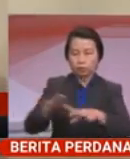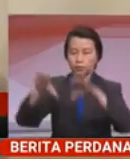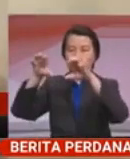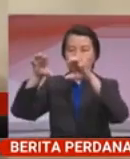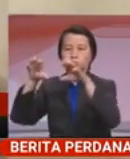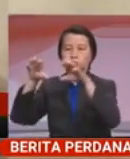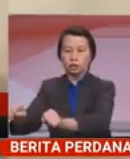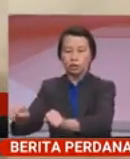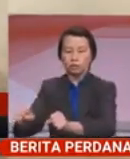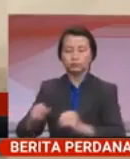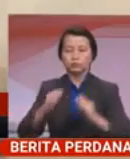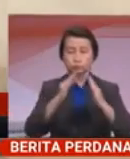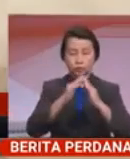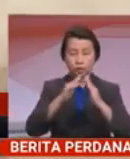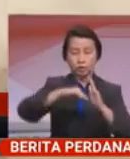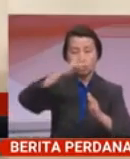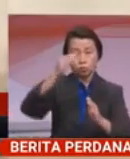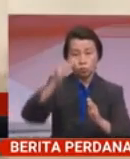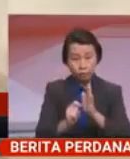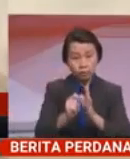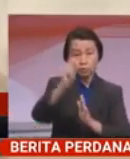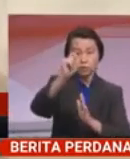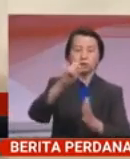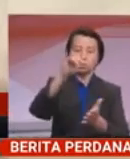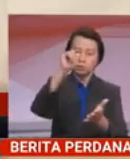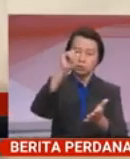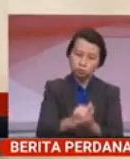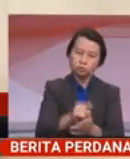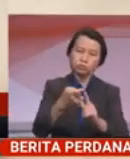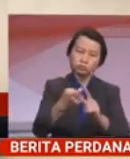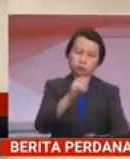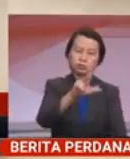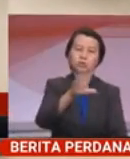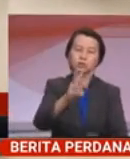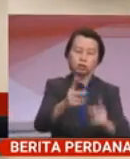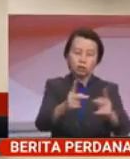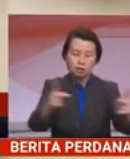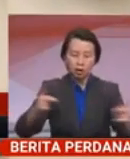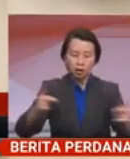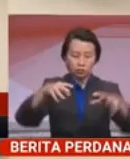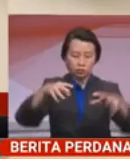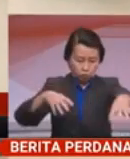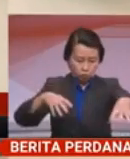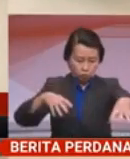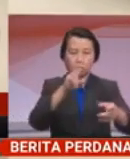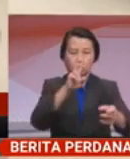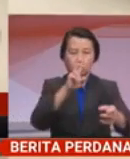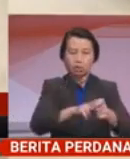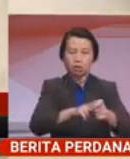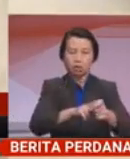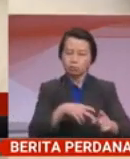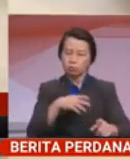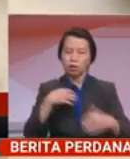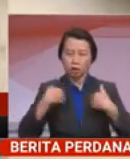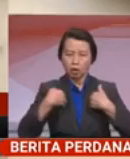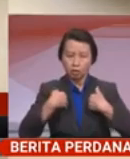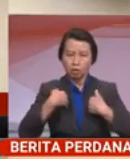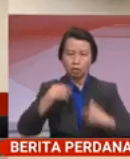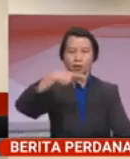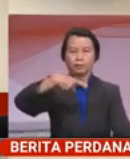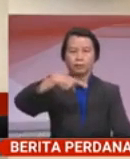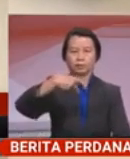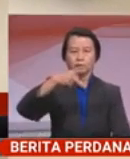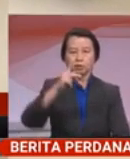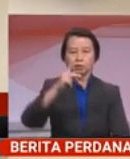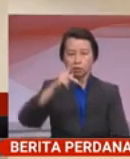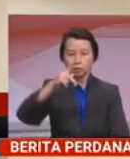tangkapan. Bandar Bukit Tinggi Klang merupakan antara 36 kawasan di Mukim Klang yang dikenakan Perintah Kawalan Pergerakan